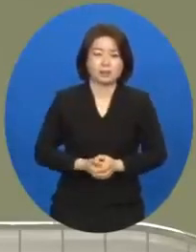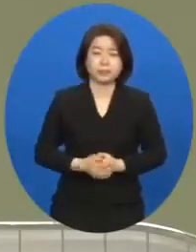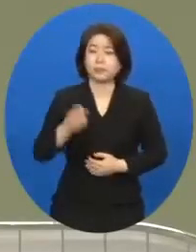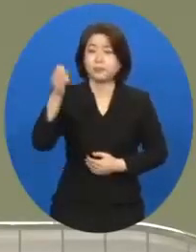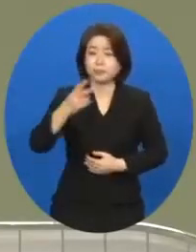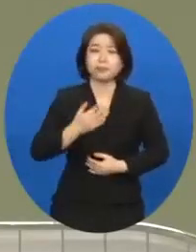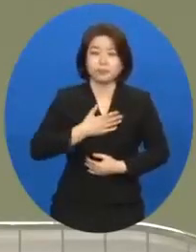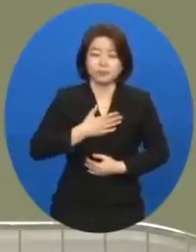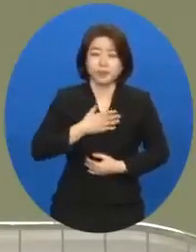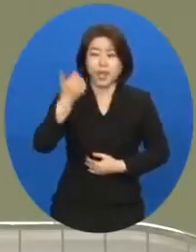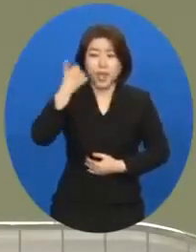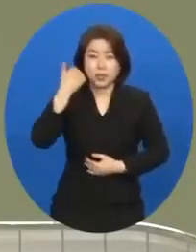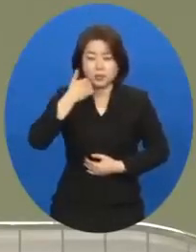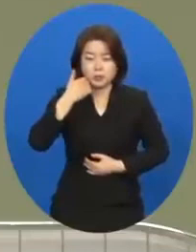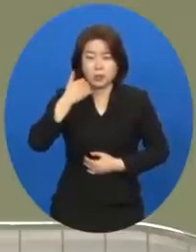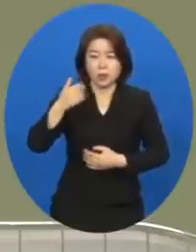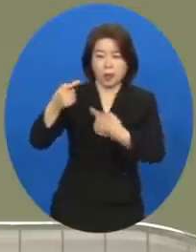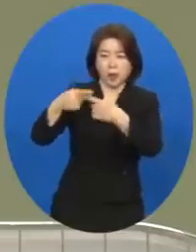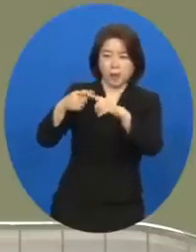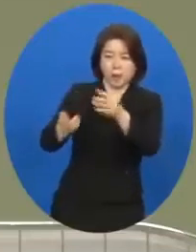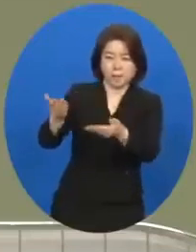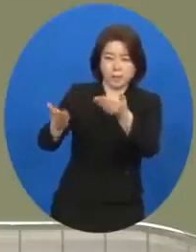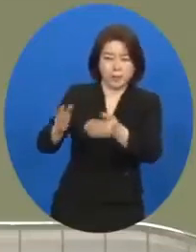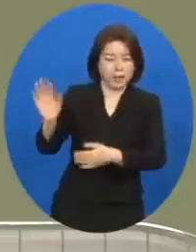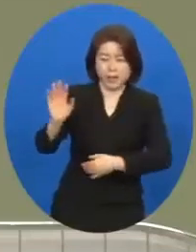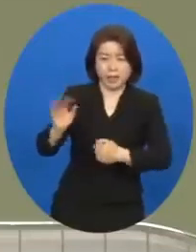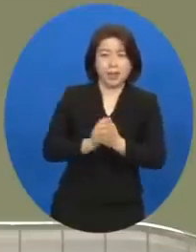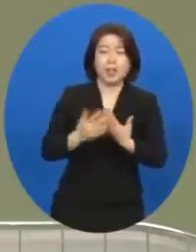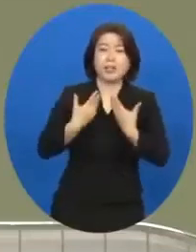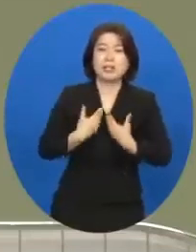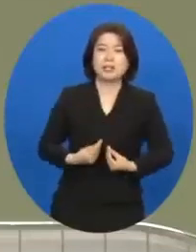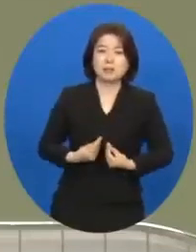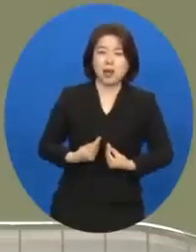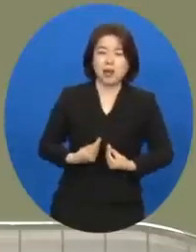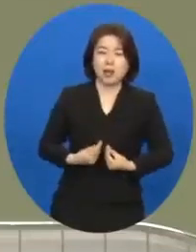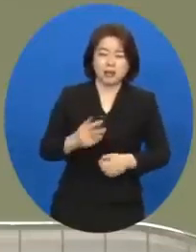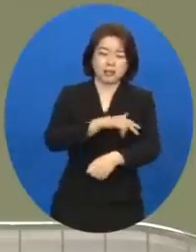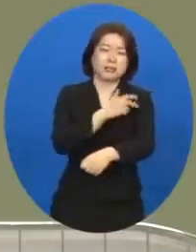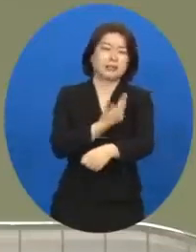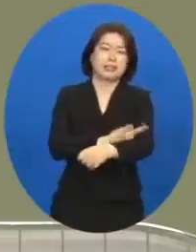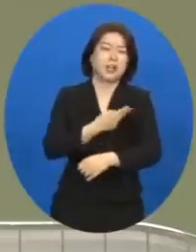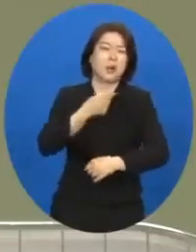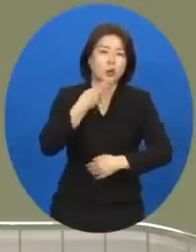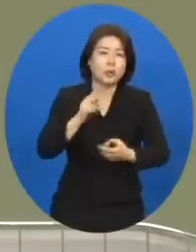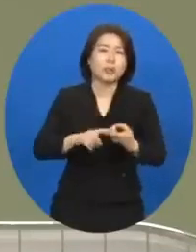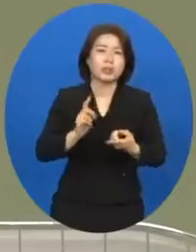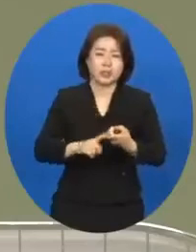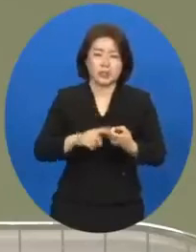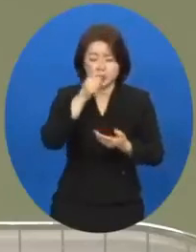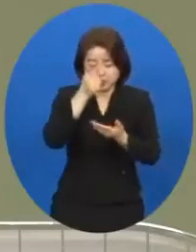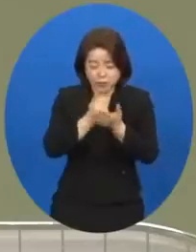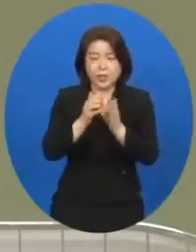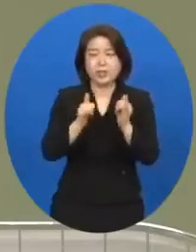그리고 나는 어느 누구도 비판은커녕 실망할 자격도 없는 죄인임을